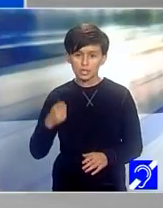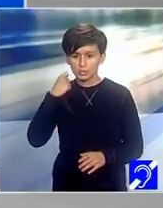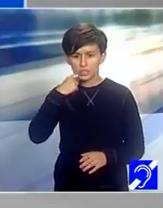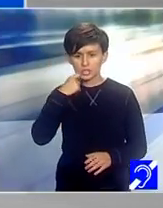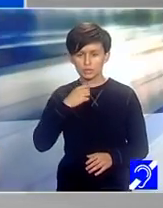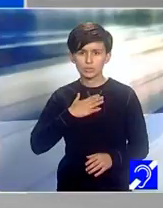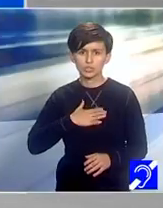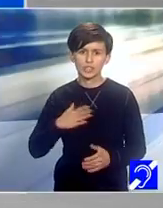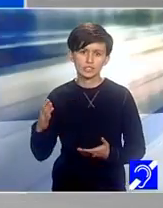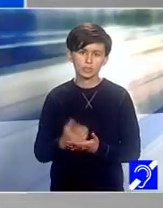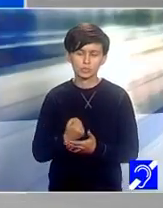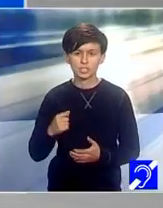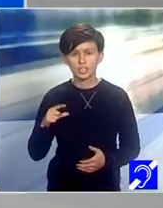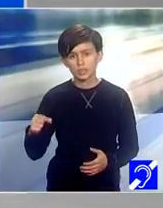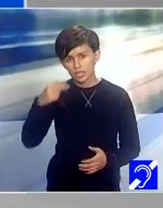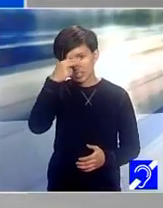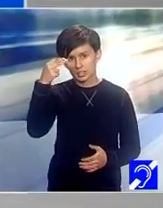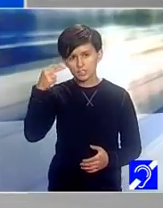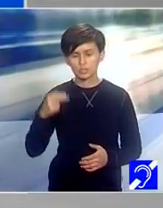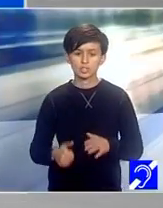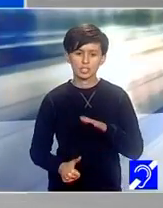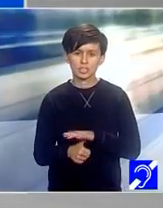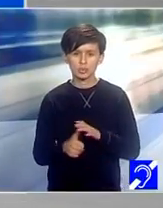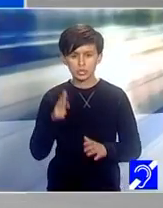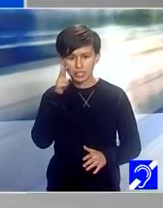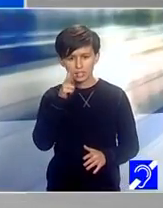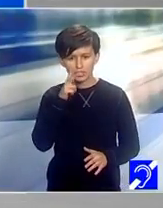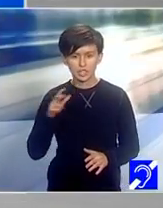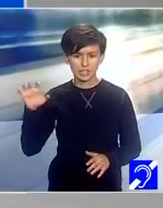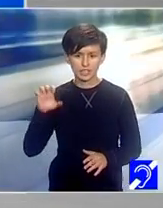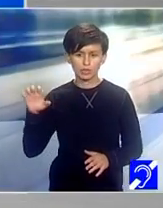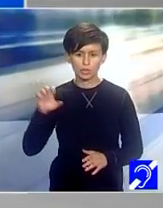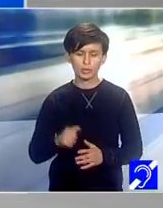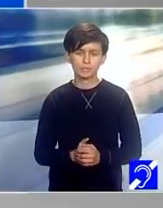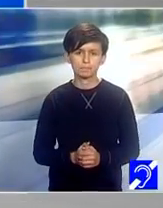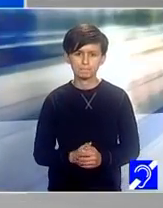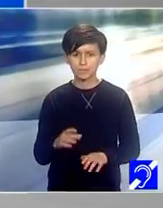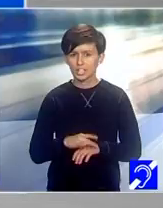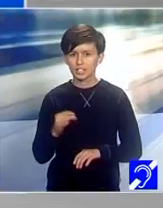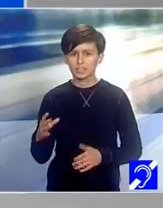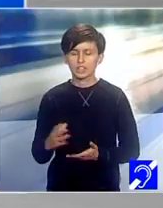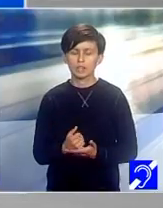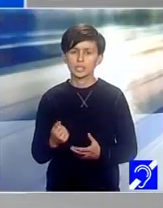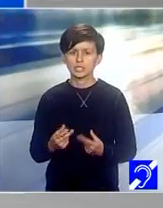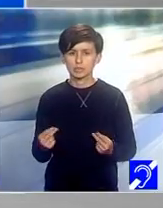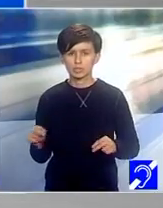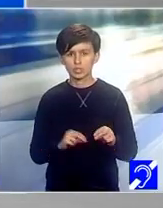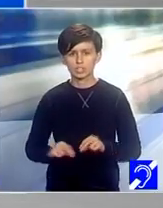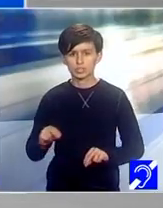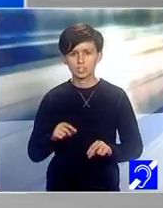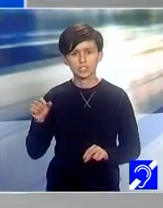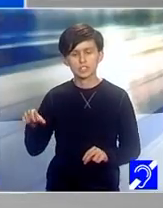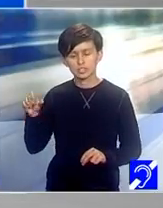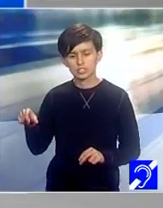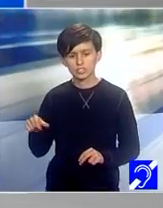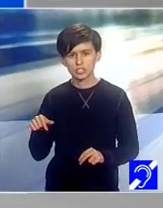dorește să obțină un alt titlu, cum ar fi cel de capitală verde a Europei. Inițiativa aparține mai multor asociații civice.